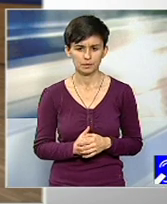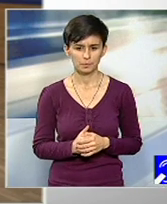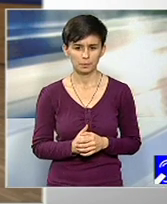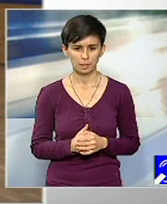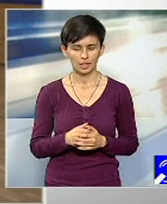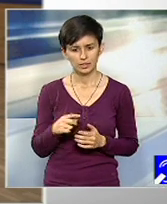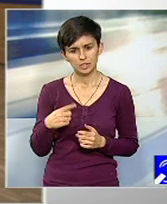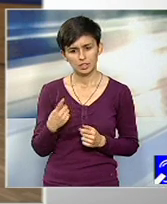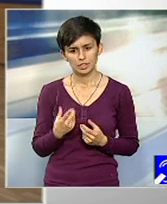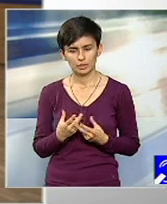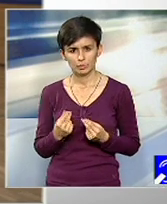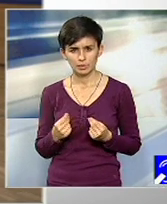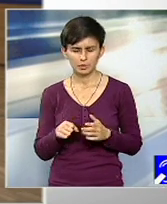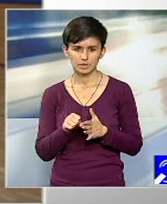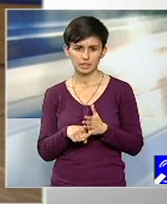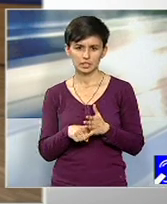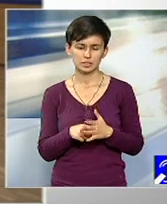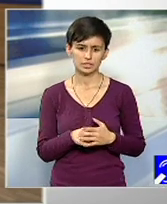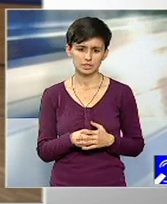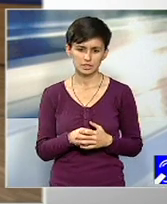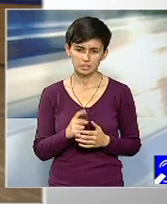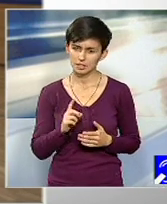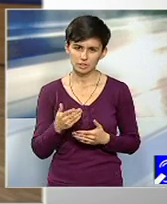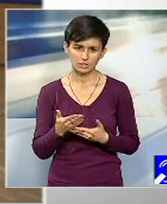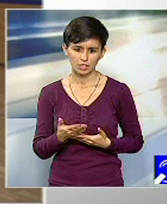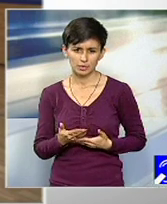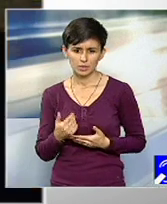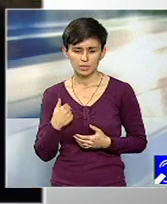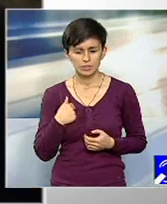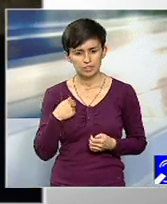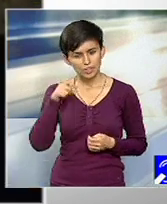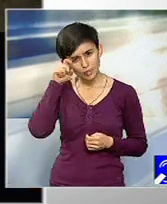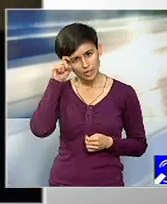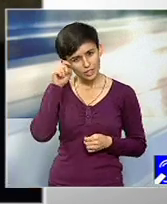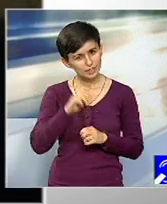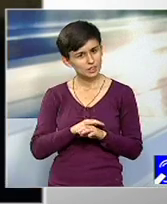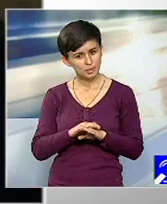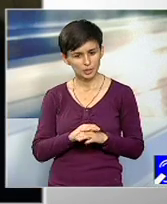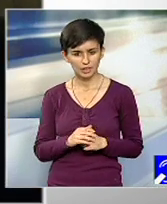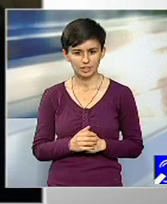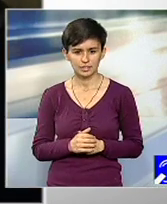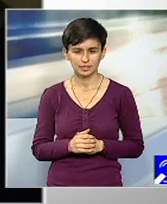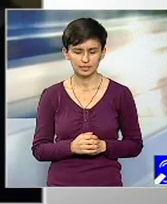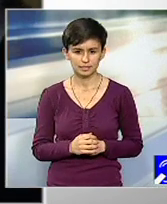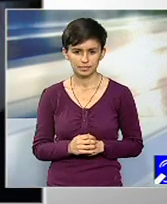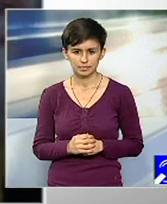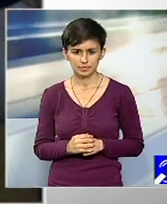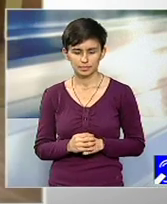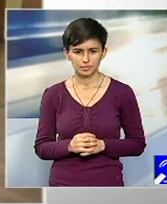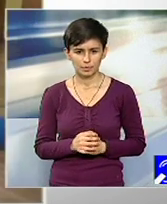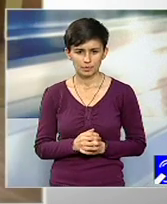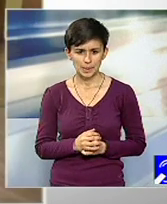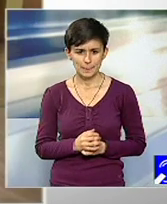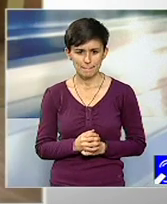lui insistențe, și acum cred că le pare rău. Pentru că... Zicem, da, nu, acum zicem așa ca și glumă,